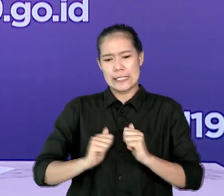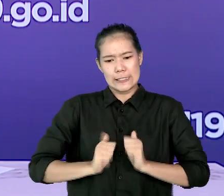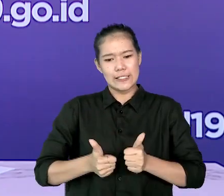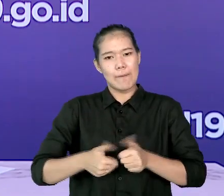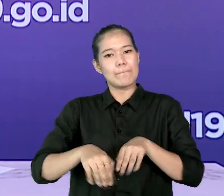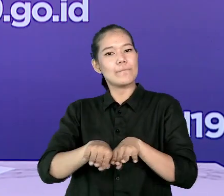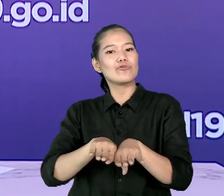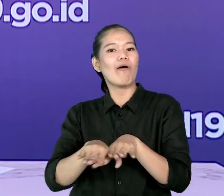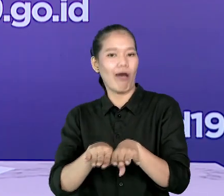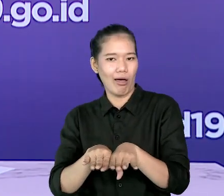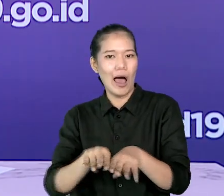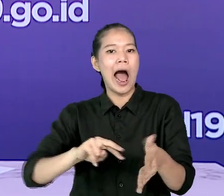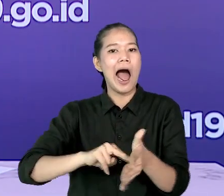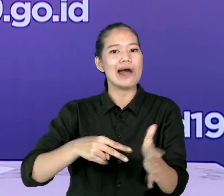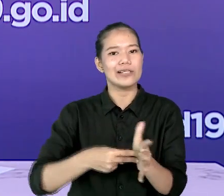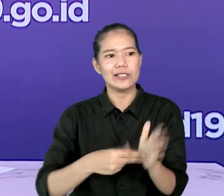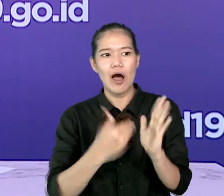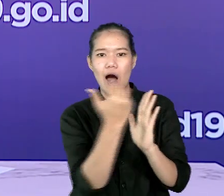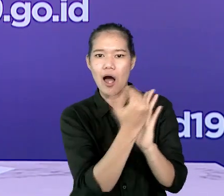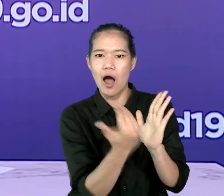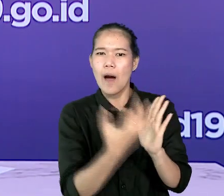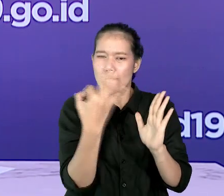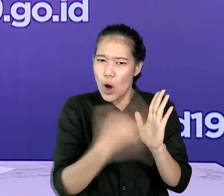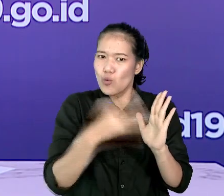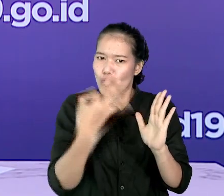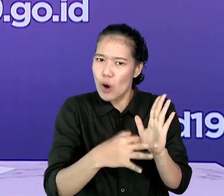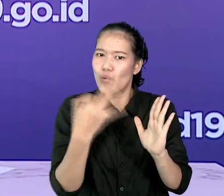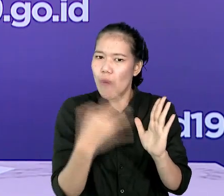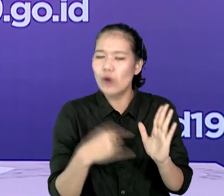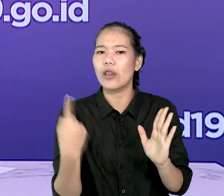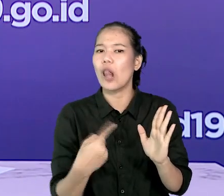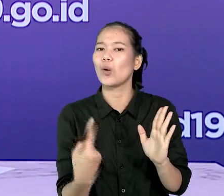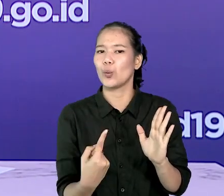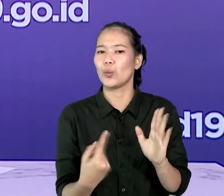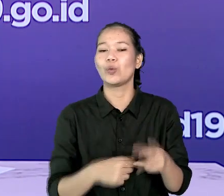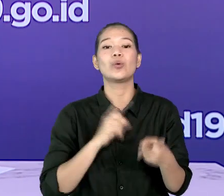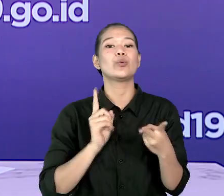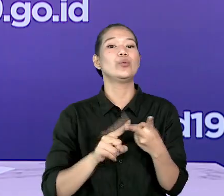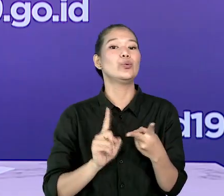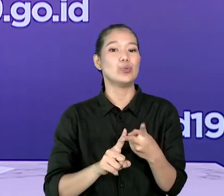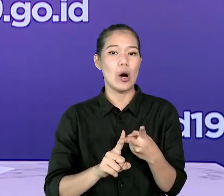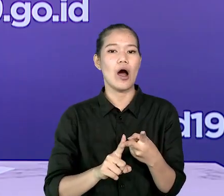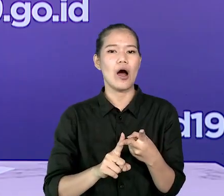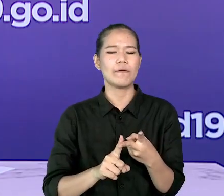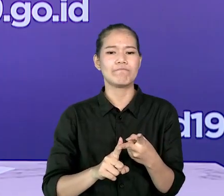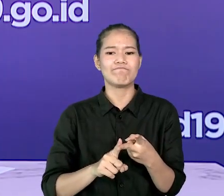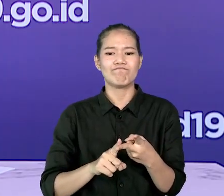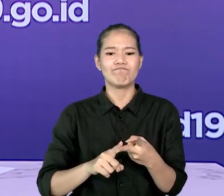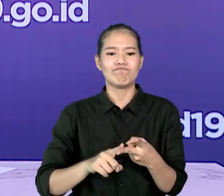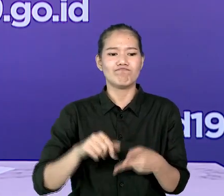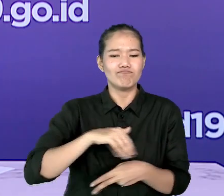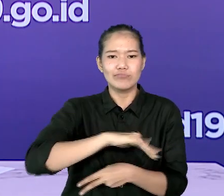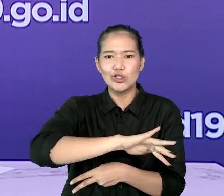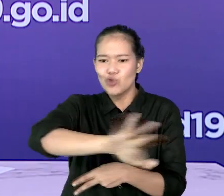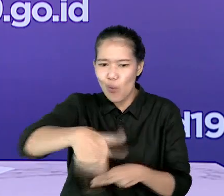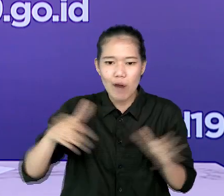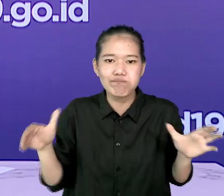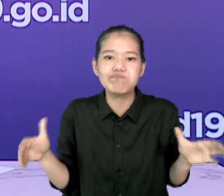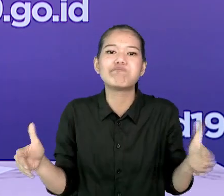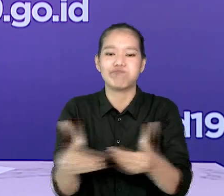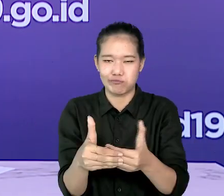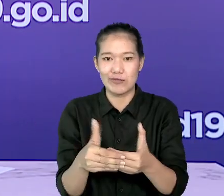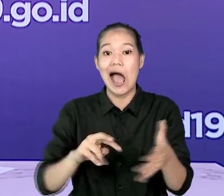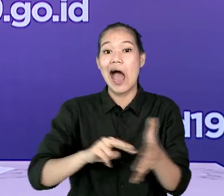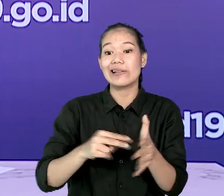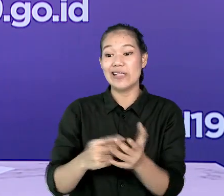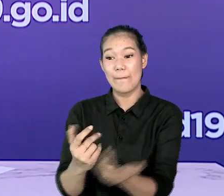siap untuk melakukan pembaharuan jika diperlukan sesuai data real di lapangan. Kedua, menyeluruh, artinya seluruh elemen